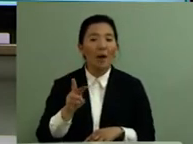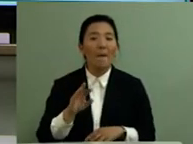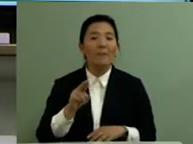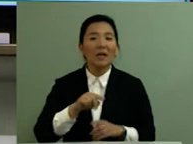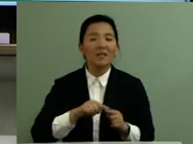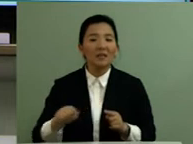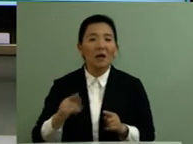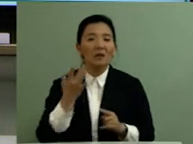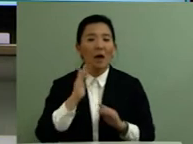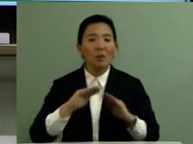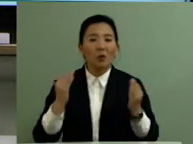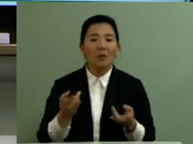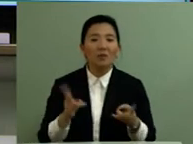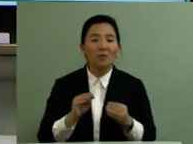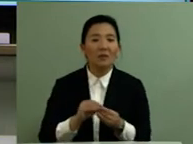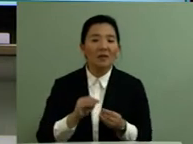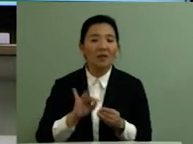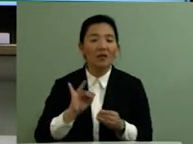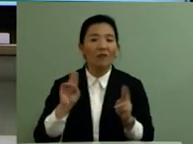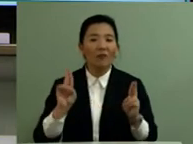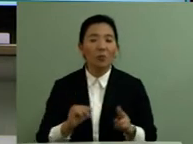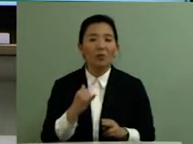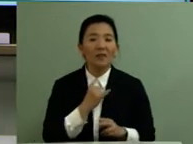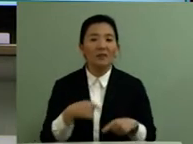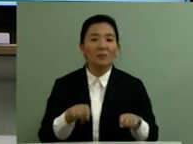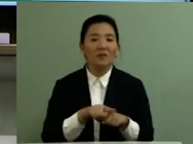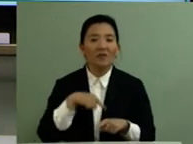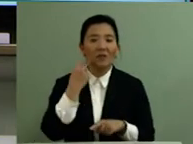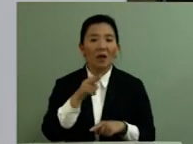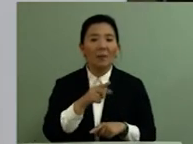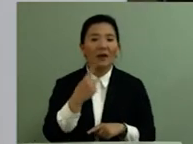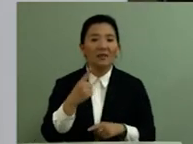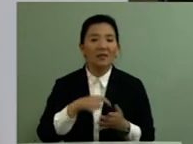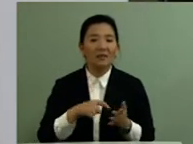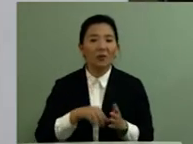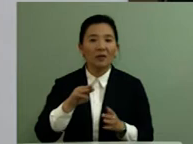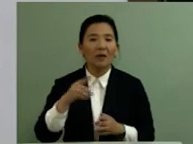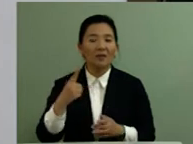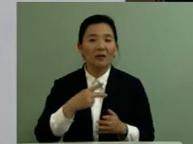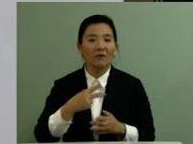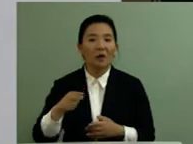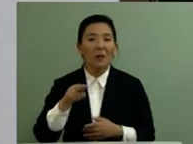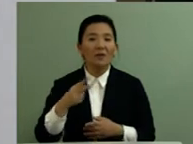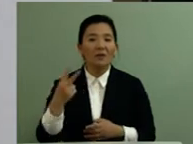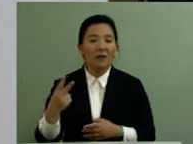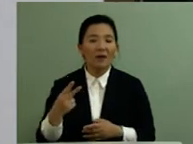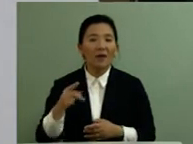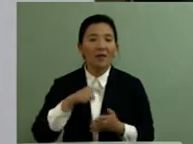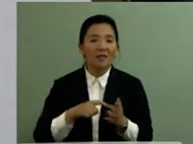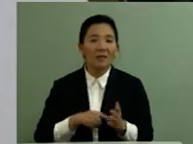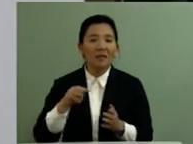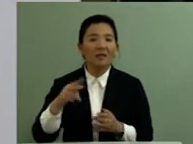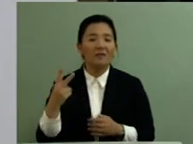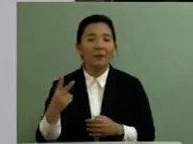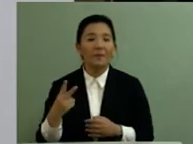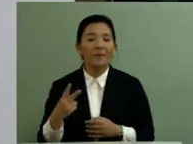объем остается постоянным. И формула у нас имеет вид P1 разделить на Т1 равно P2 разделить на